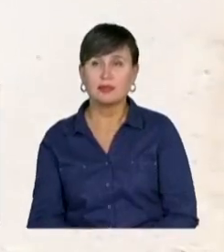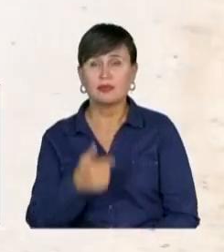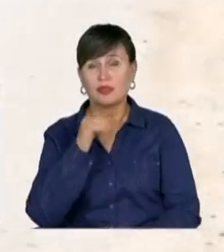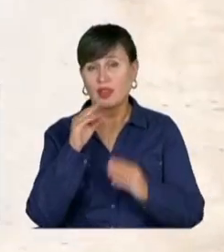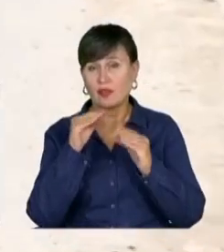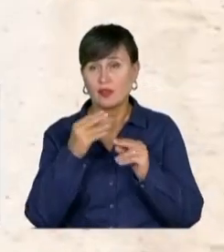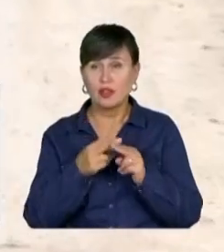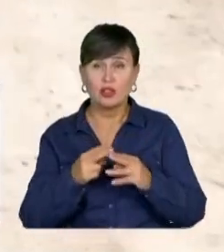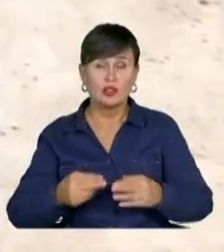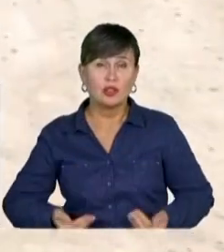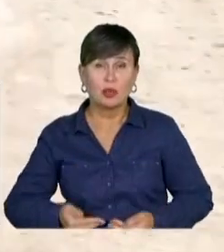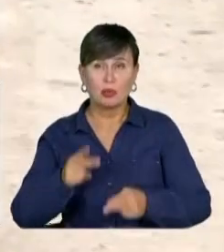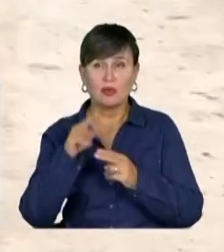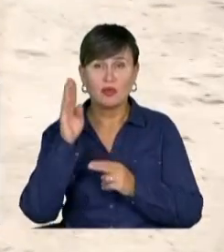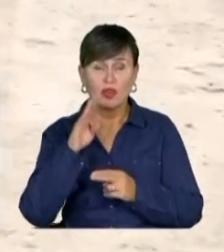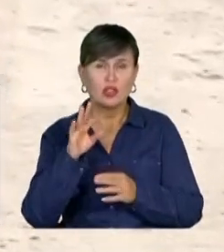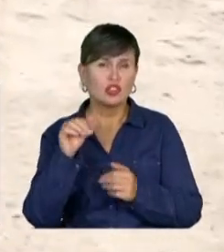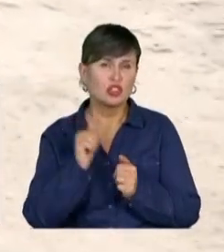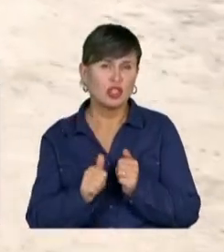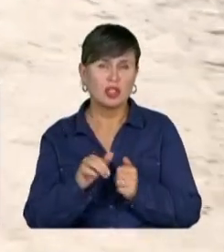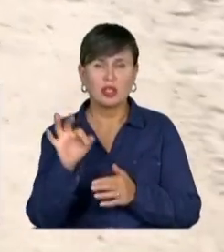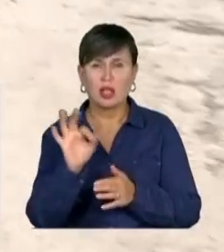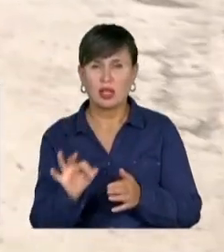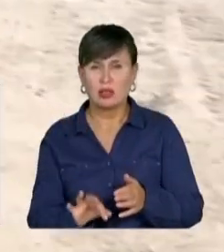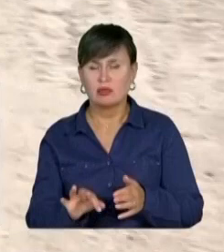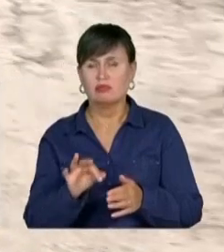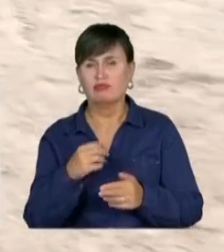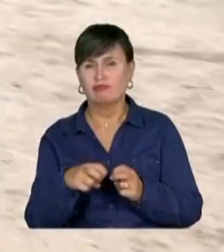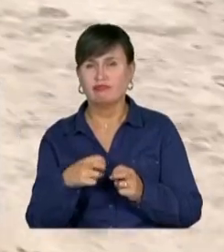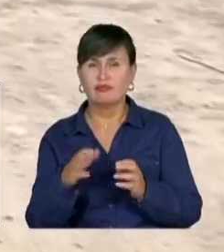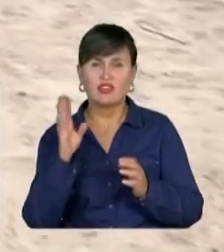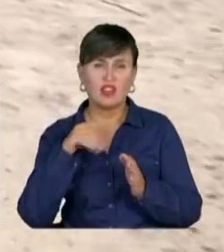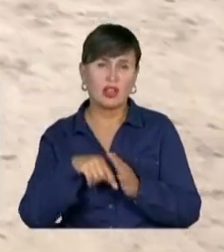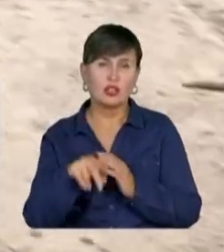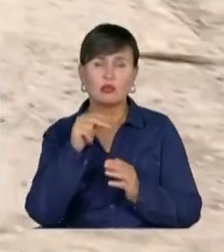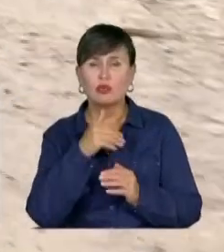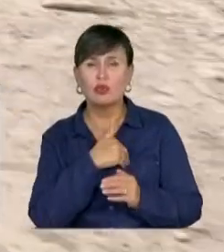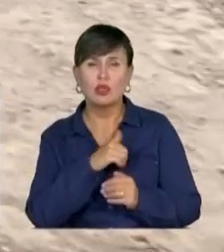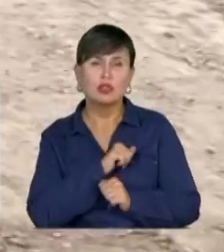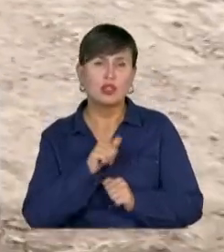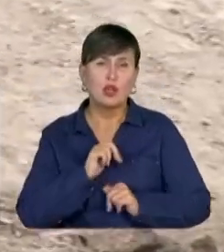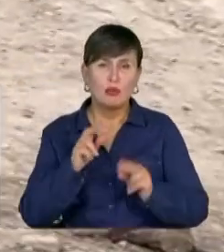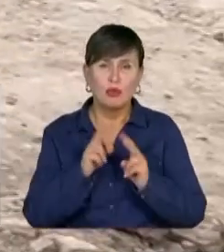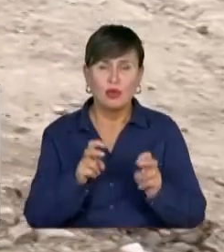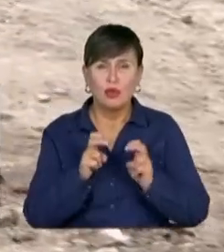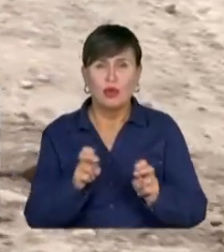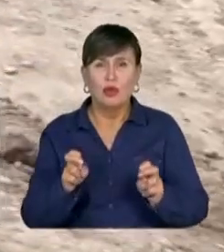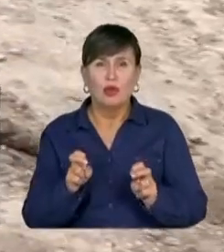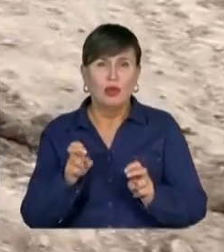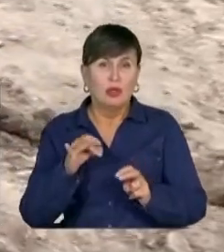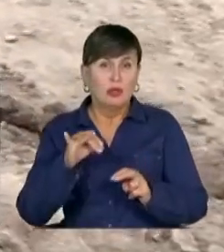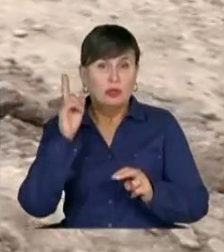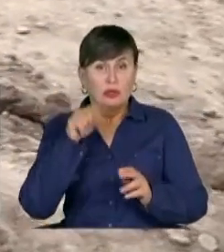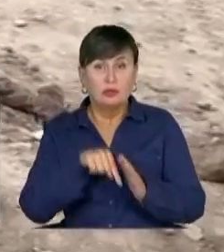жителей этого дома пропала вода. У них часто ломался водопроводный колодец, и мужчина решил проверить причину самостоятельно, однако не знал поджидавшей